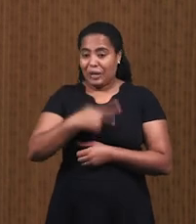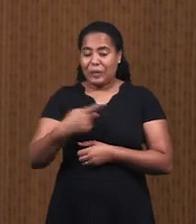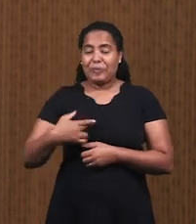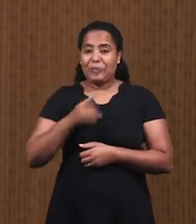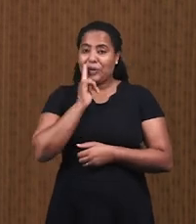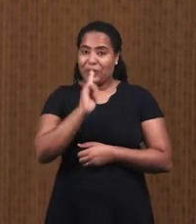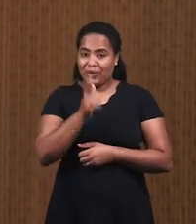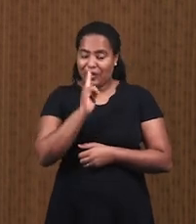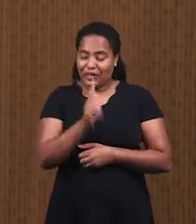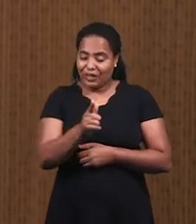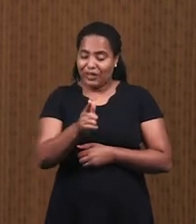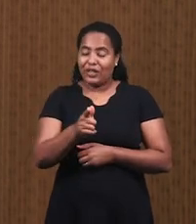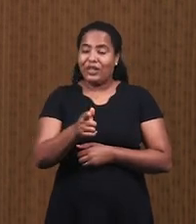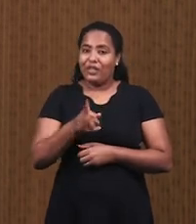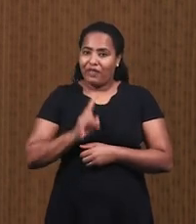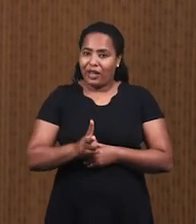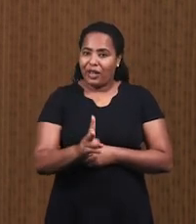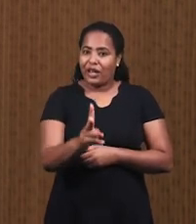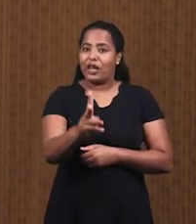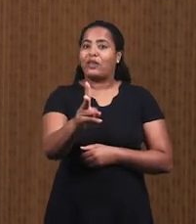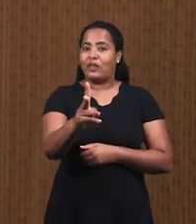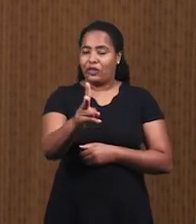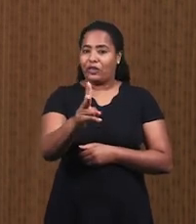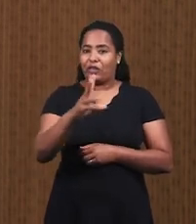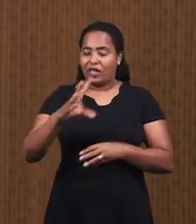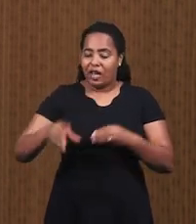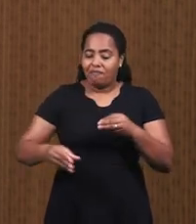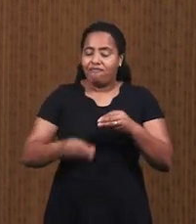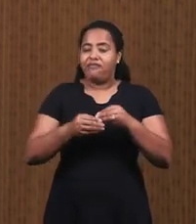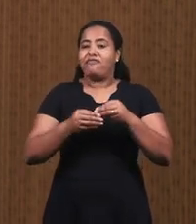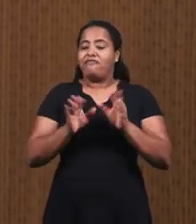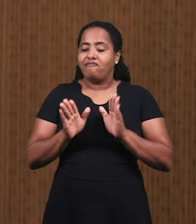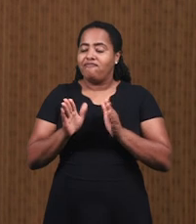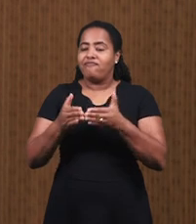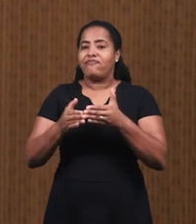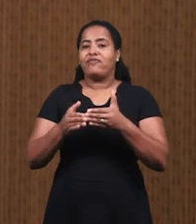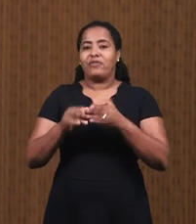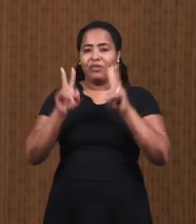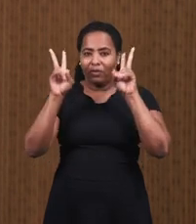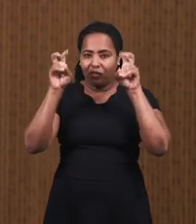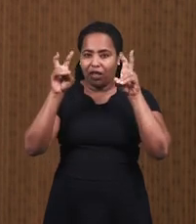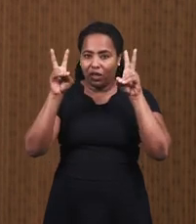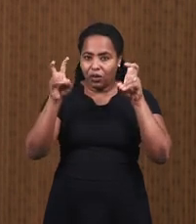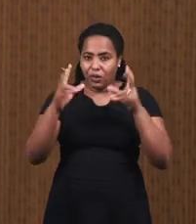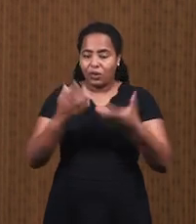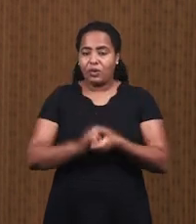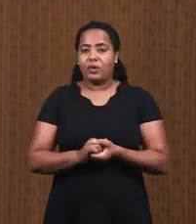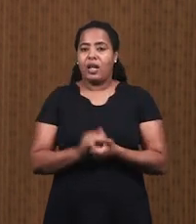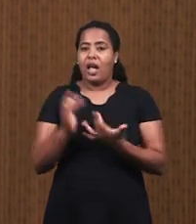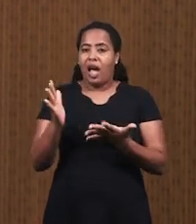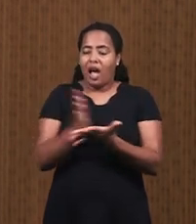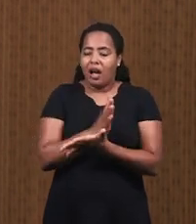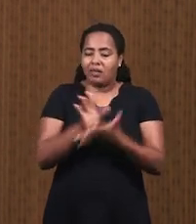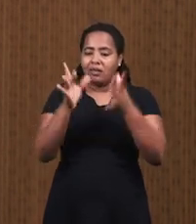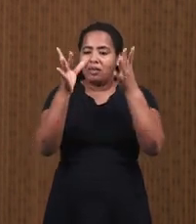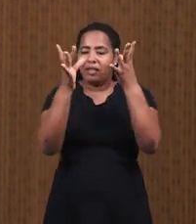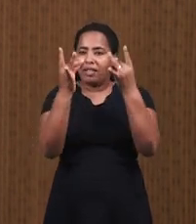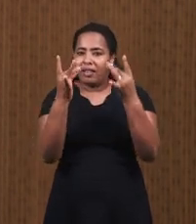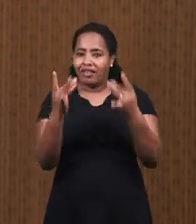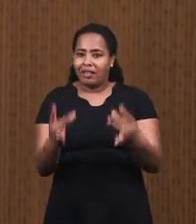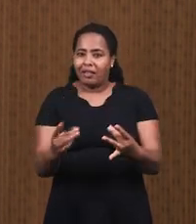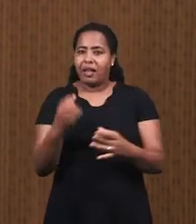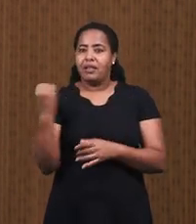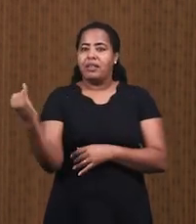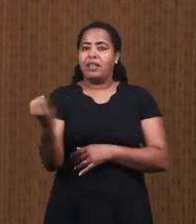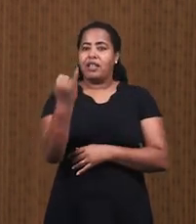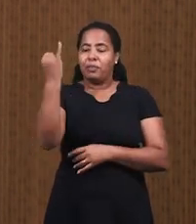Жедаути, он еще продолжит и сделает на этом ударение и некоторыми деталями поделится